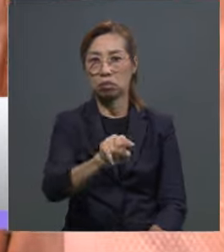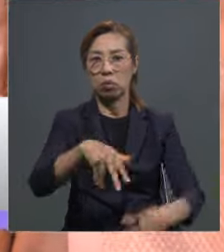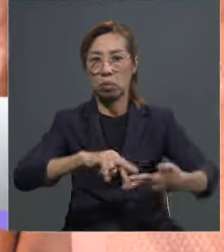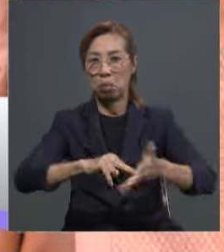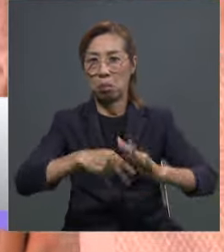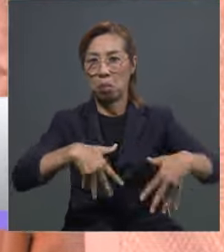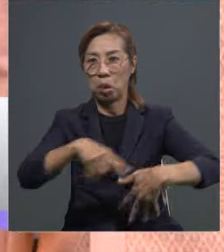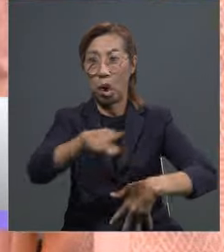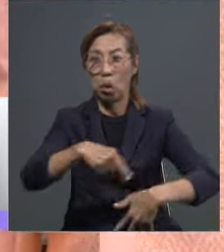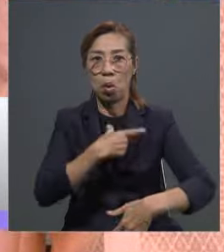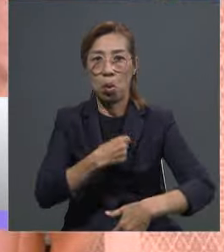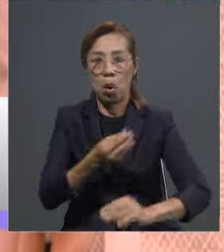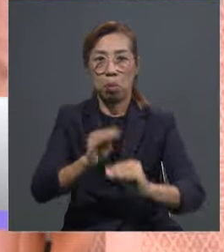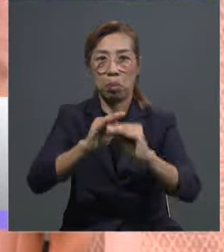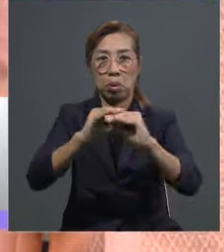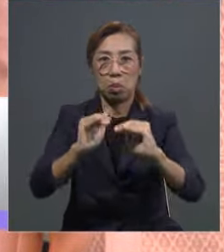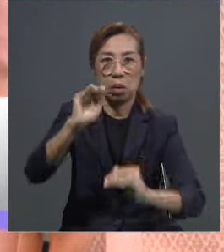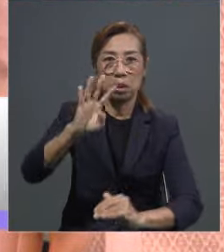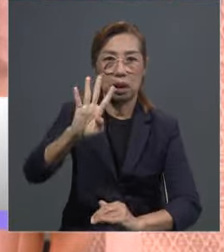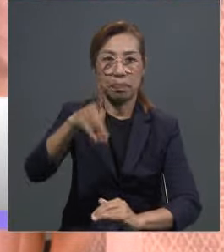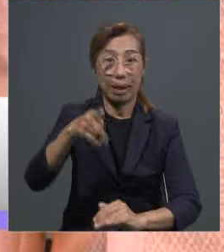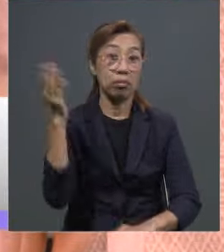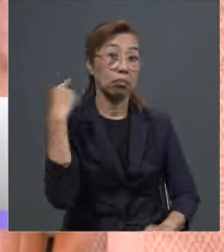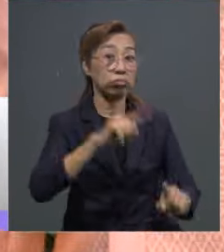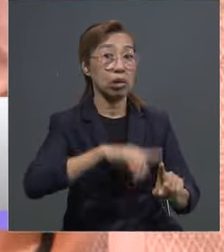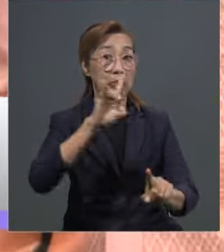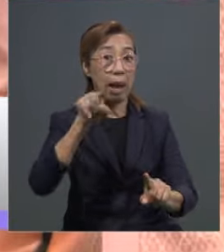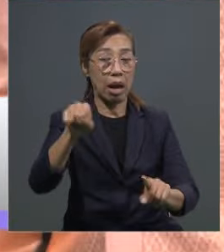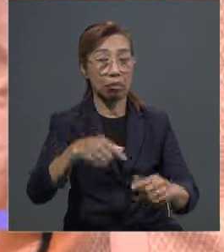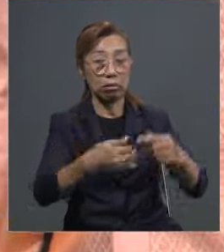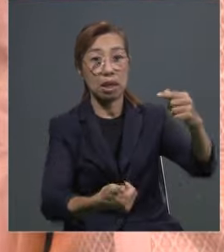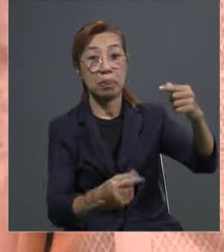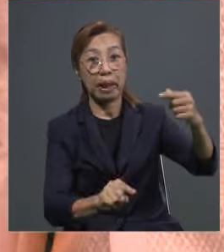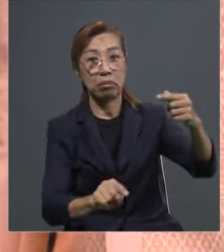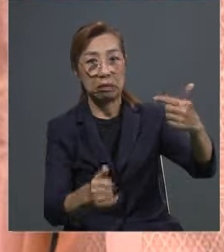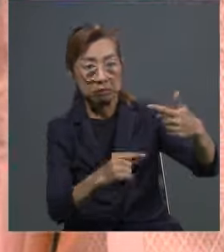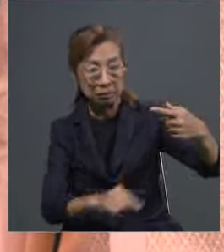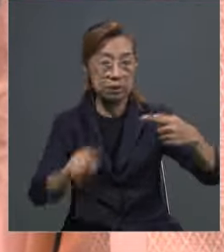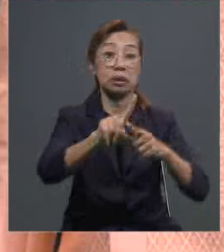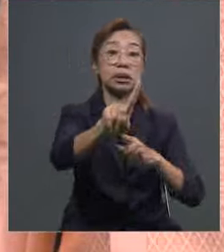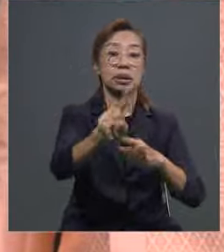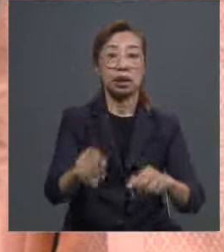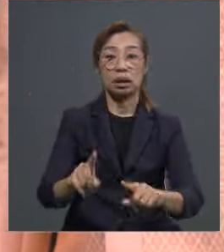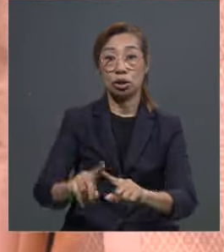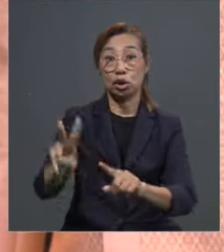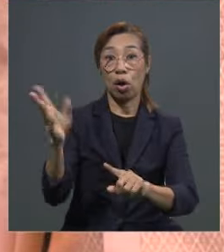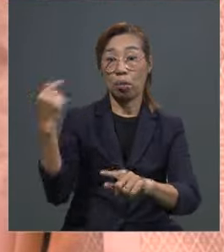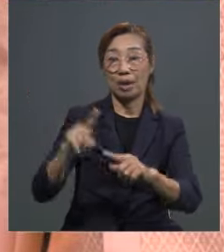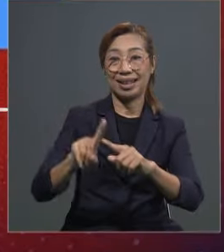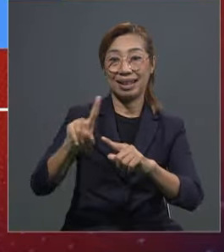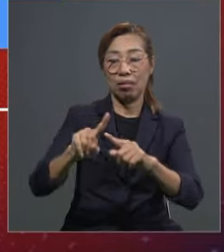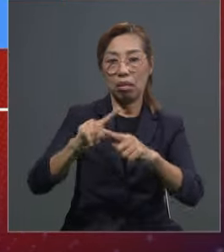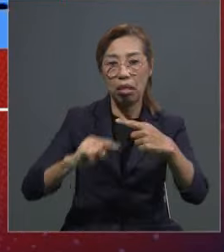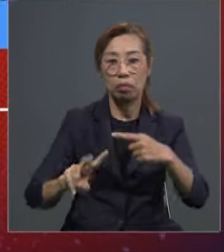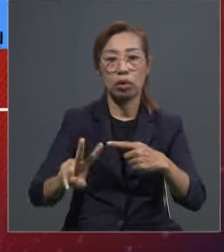เพิ่มมากขึ้นกว่า 4,000คะแนนหลังจากที่เดือนสิงหาคมเนี่ยอยู่ที่อันดับ 11ครับอันดับ2ตกลงมาจากอันดับ 1คือนายพิธา